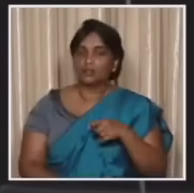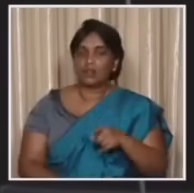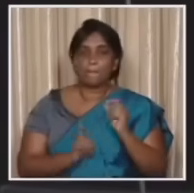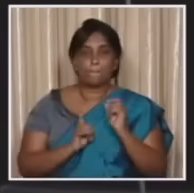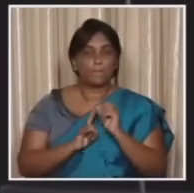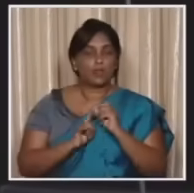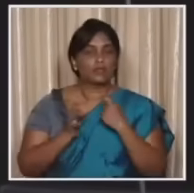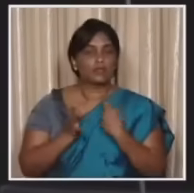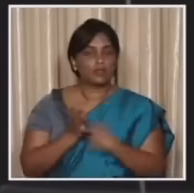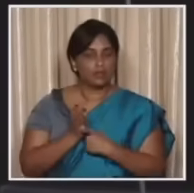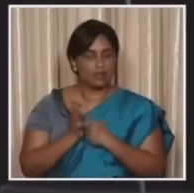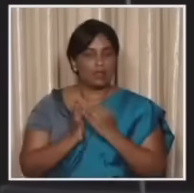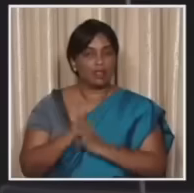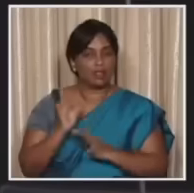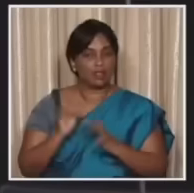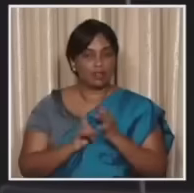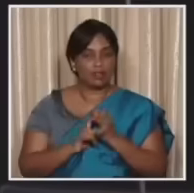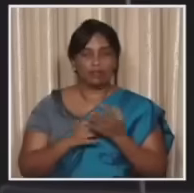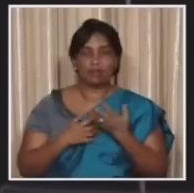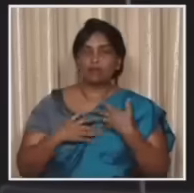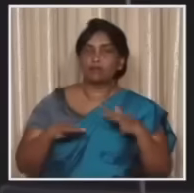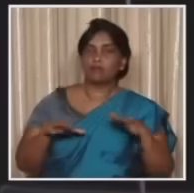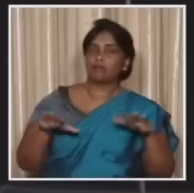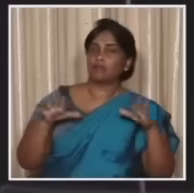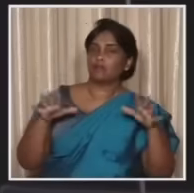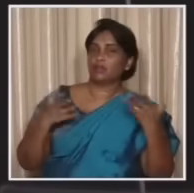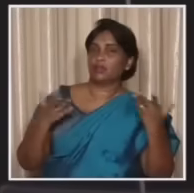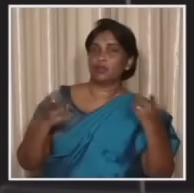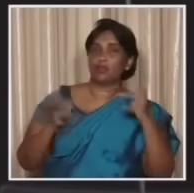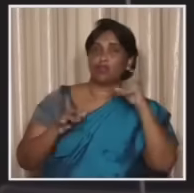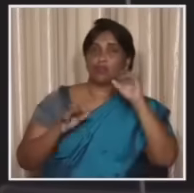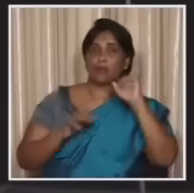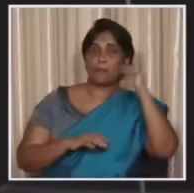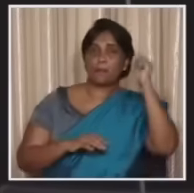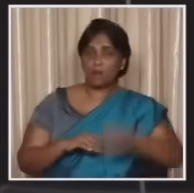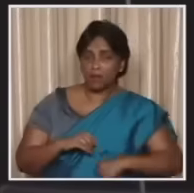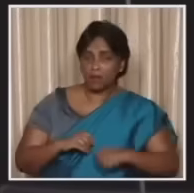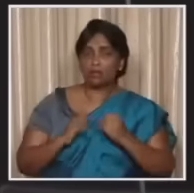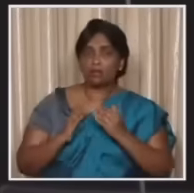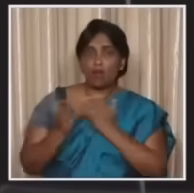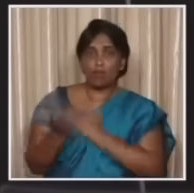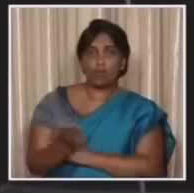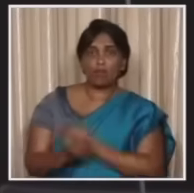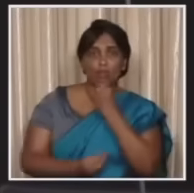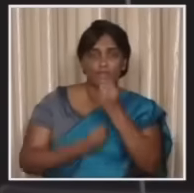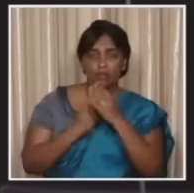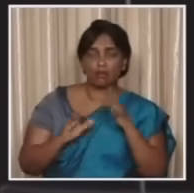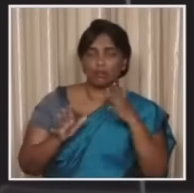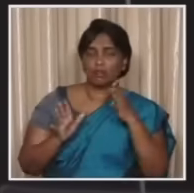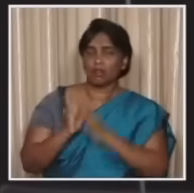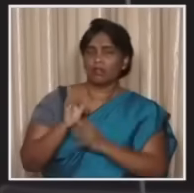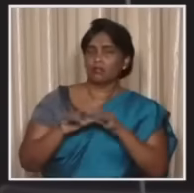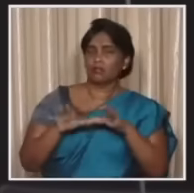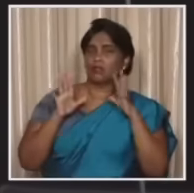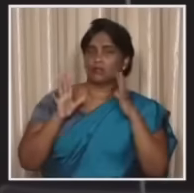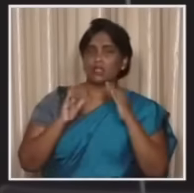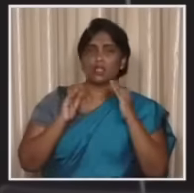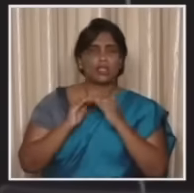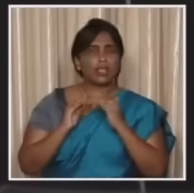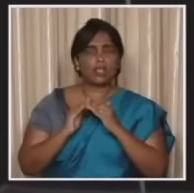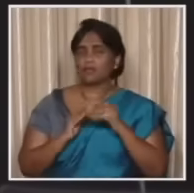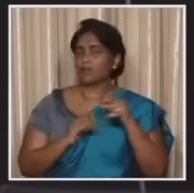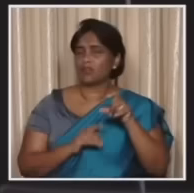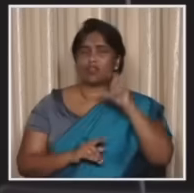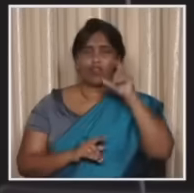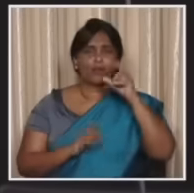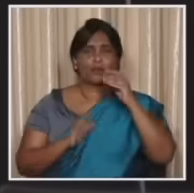ප්‍රසන්න රණතුංග මහතුමත් නිකන් පුදුම වුණා මේ කොළඹ ගෙවල් 50000ක් ඔප්පු ලබා දෙනවා කිව්වම. මේ කොළඹ ගෙවල් 50000ක් නෑ